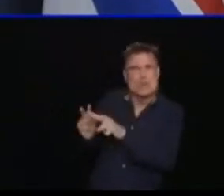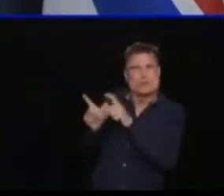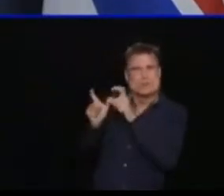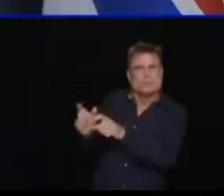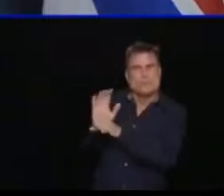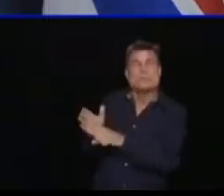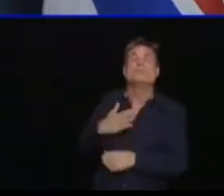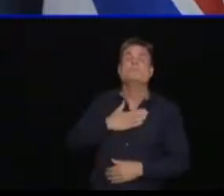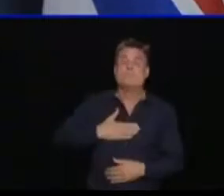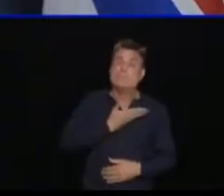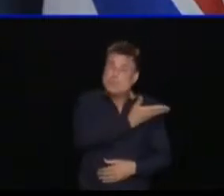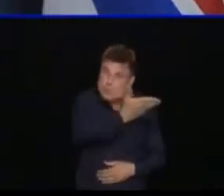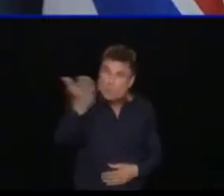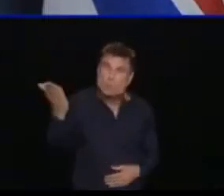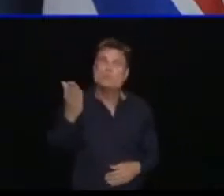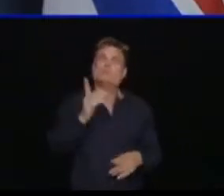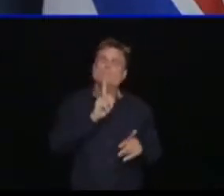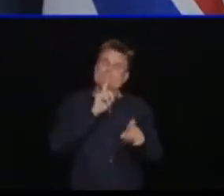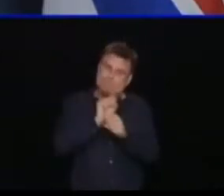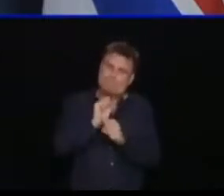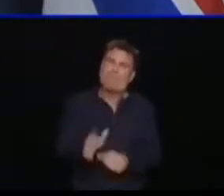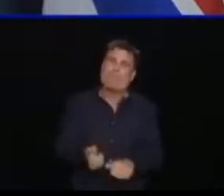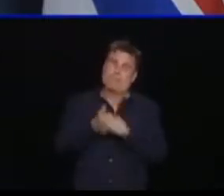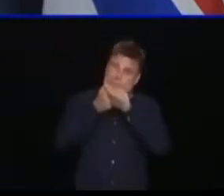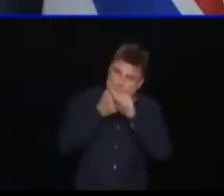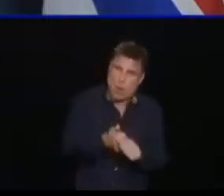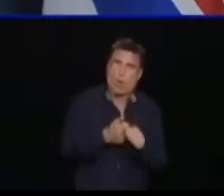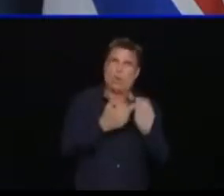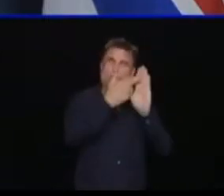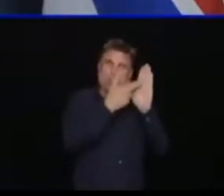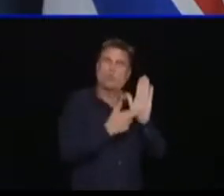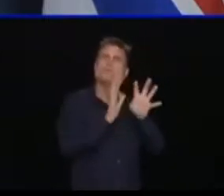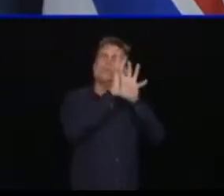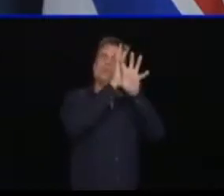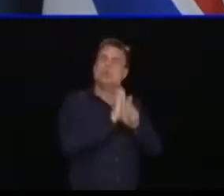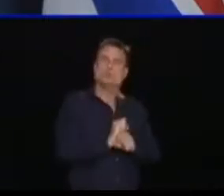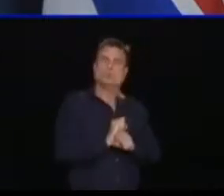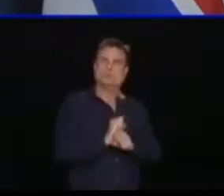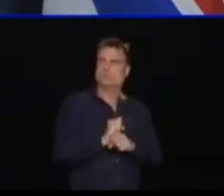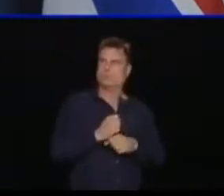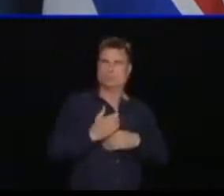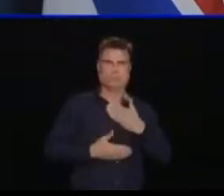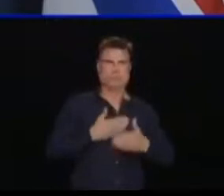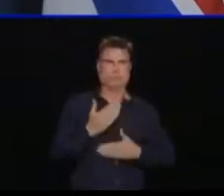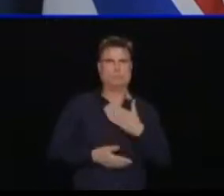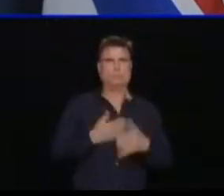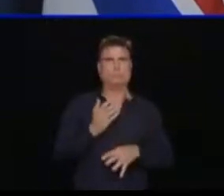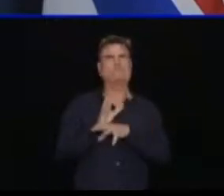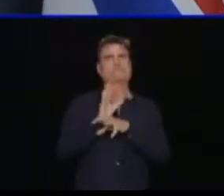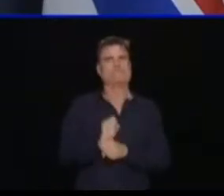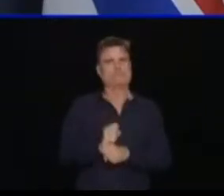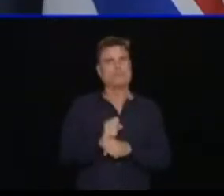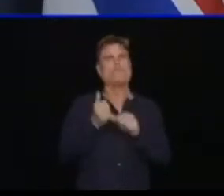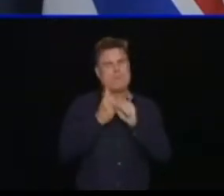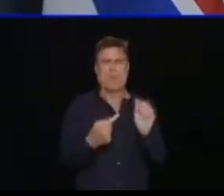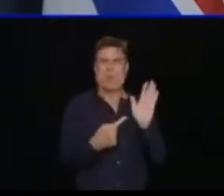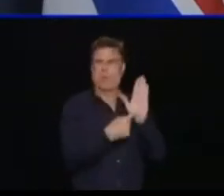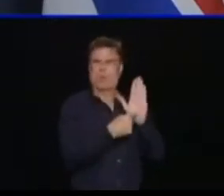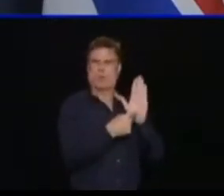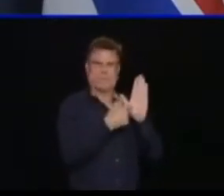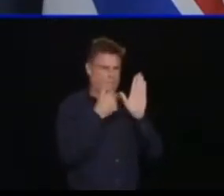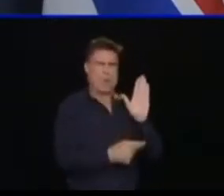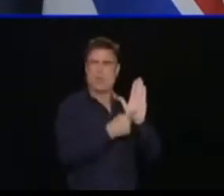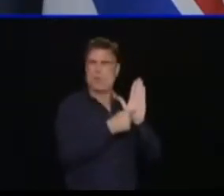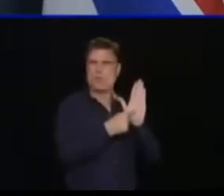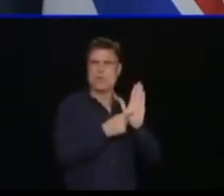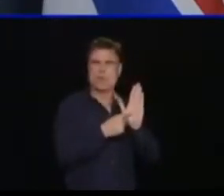所以我们要相互的这个关心，相互的提醒，也要遵守我们的行为指